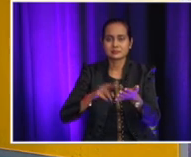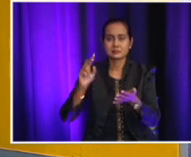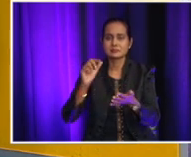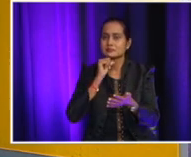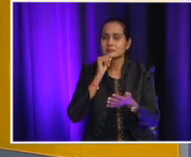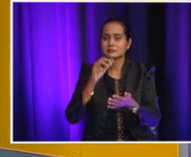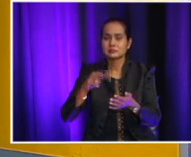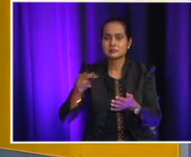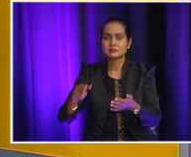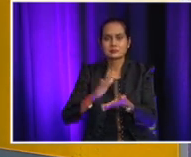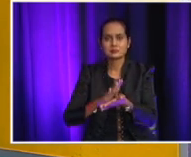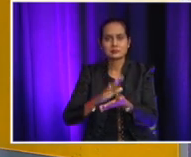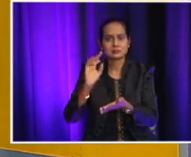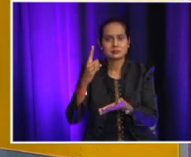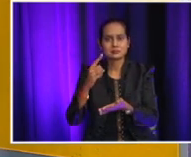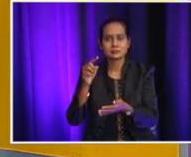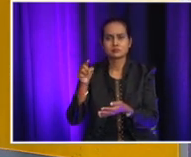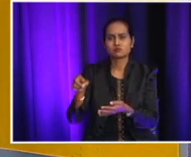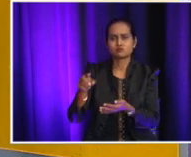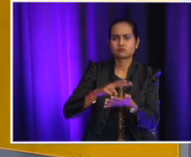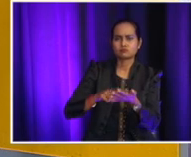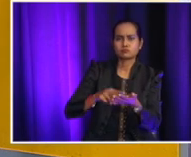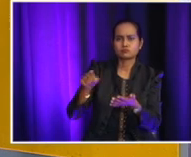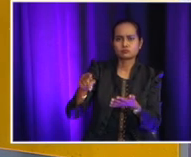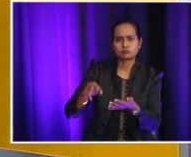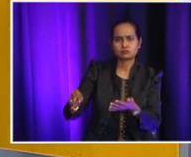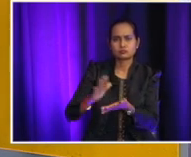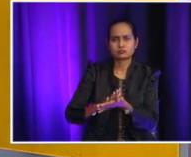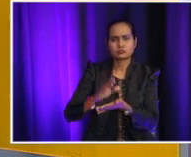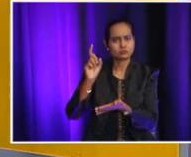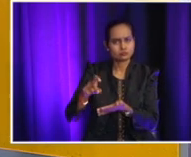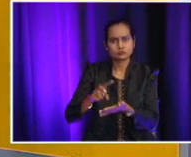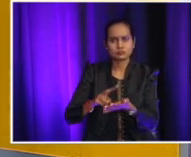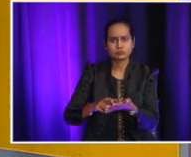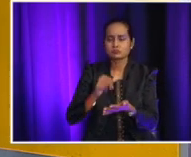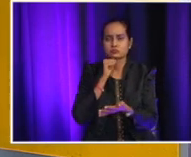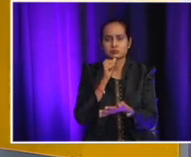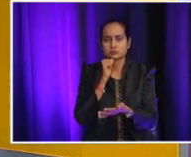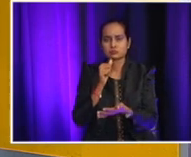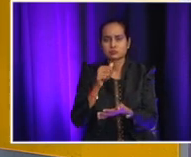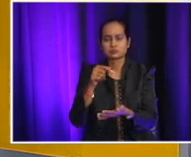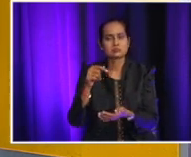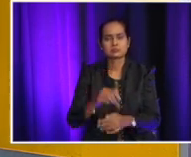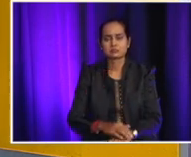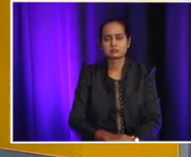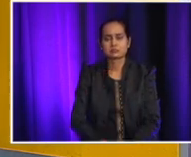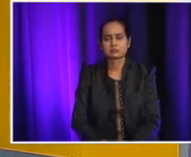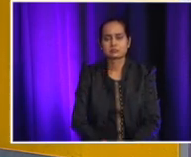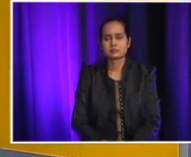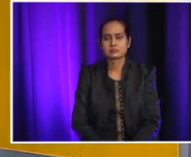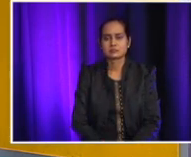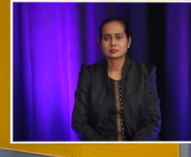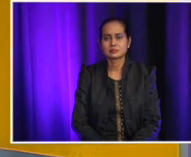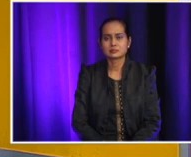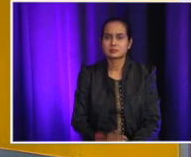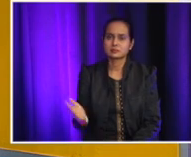Oh membaca awak budak sekolah di sini membaca itu ada kelompok sasaran dia juga oke